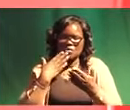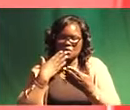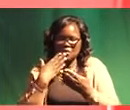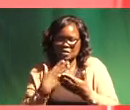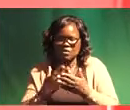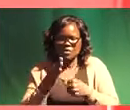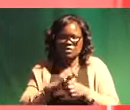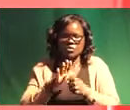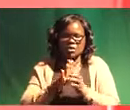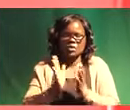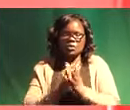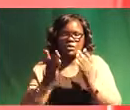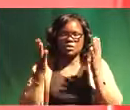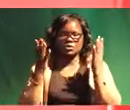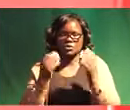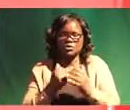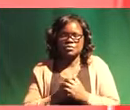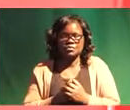wewe na kukupongeza.